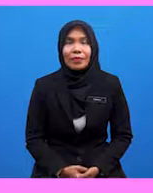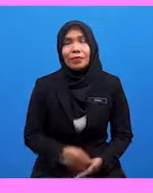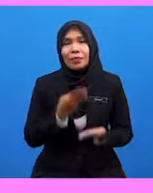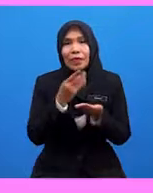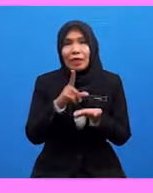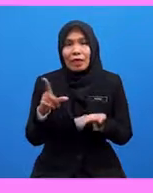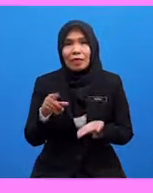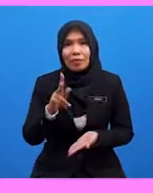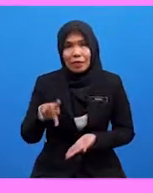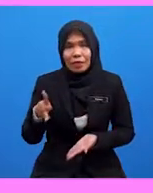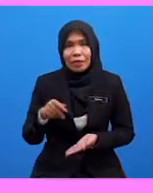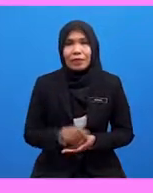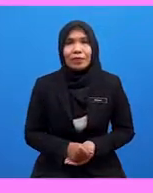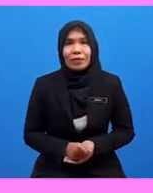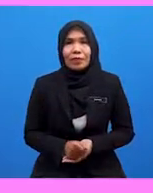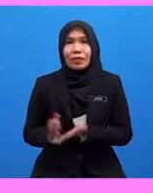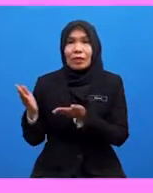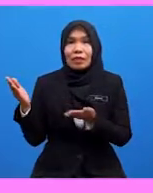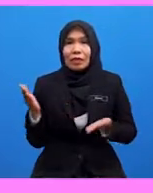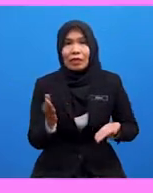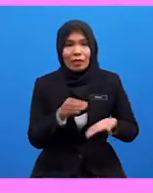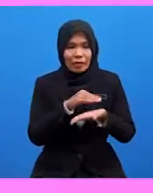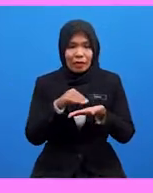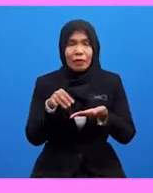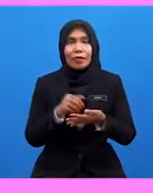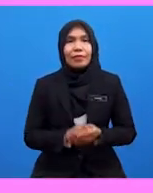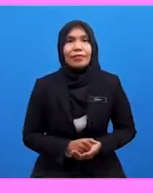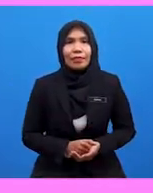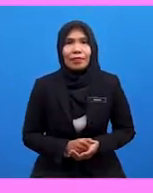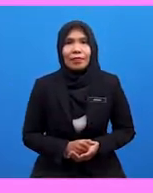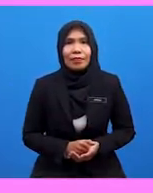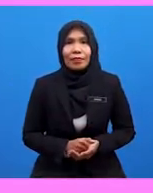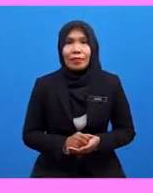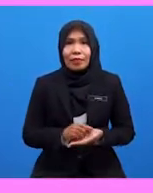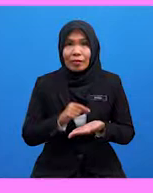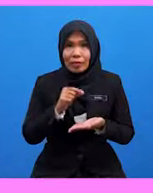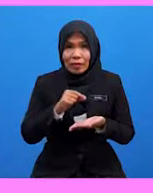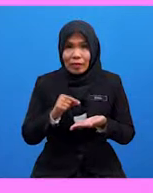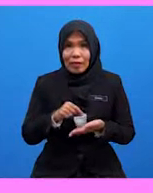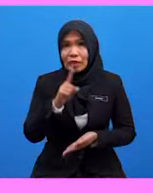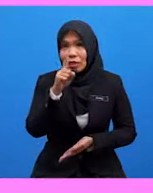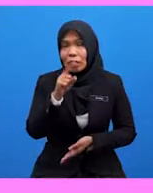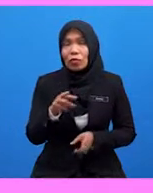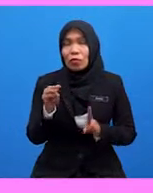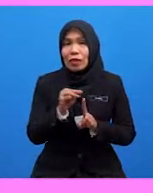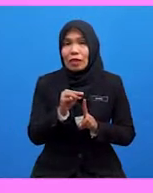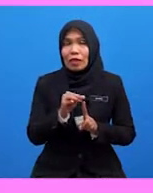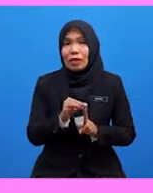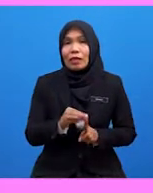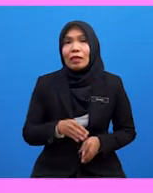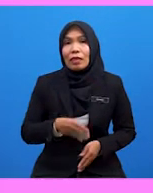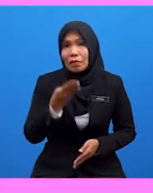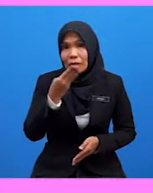Baiklah, pelajar-pelajar. Sila semak jawapan pelajar. Tandakan satu markah bagi setiap jawapan